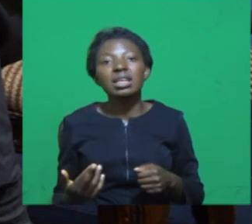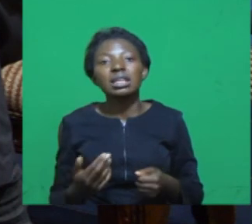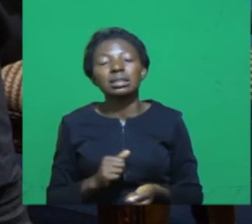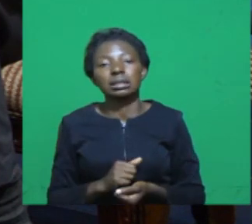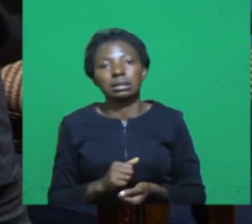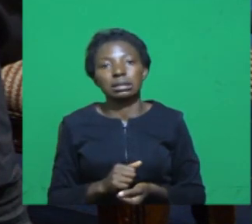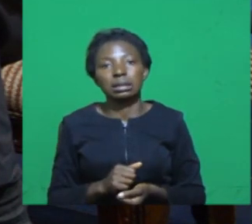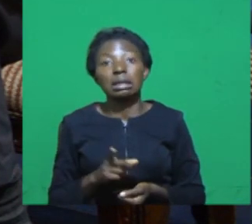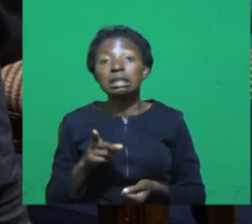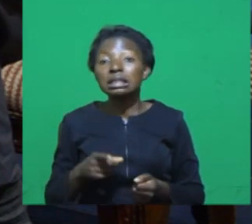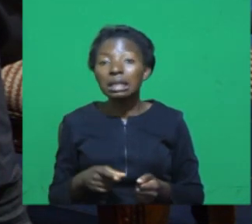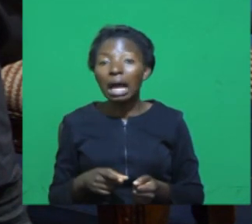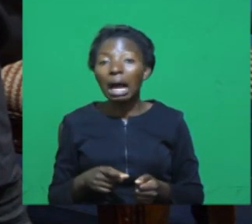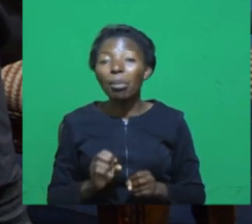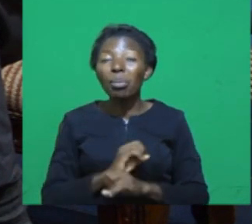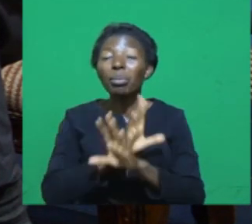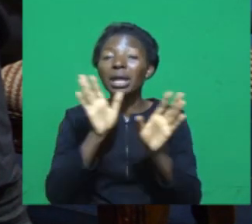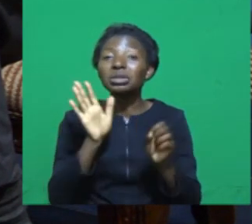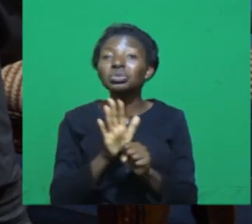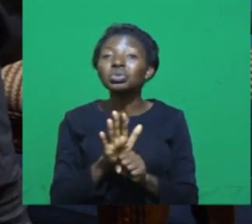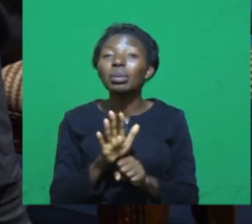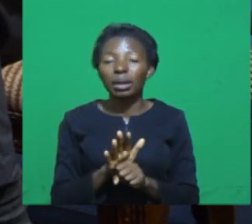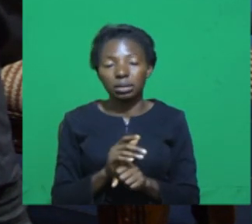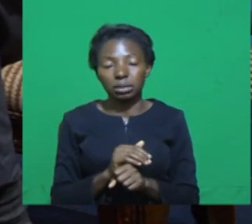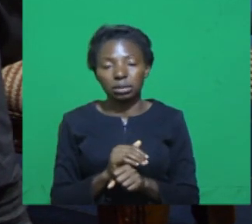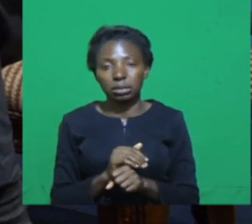nguo dzinoshambadzira, dzinoonekera,